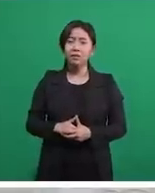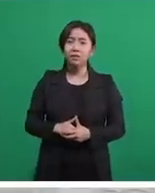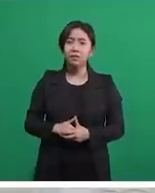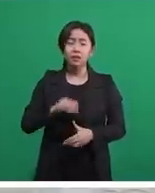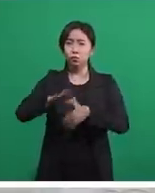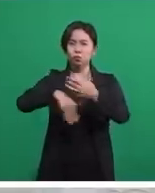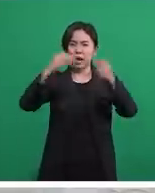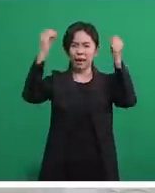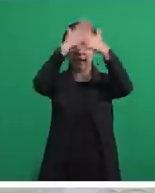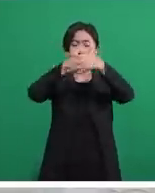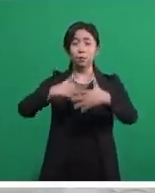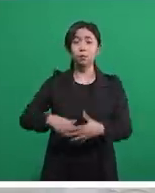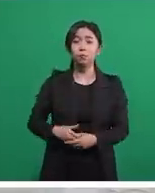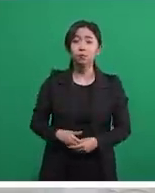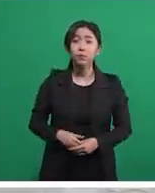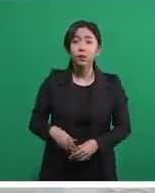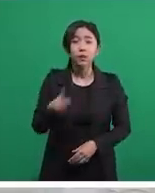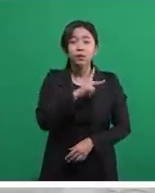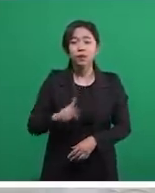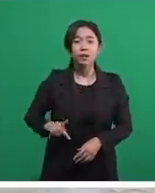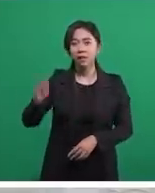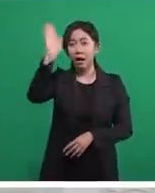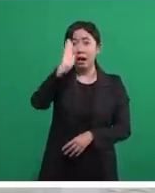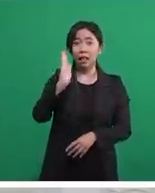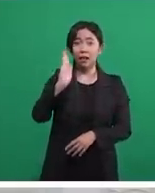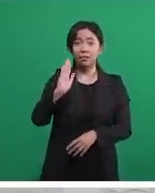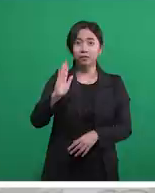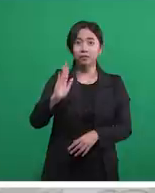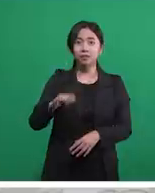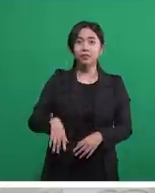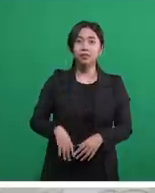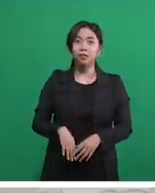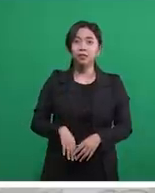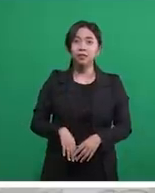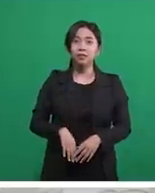bagian dari kerajaan Allah itu masih berupa